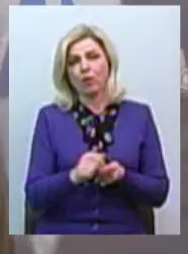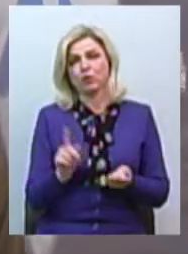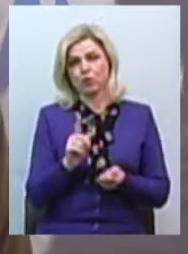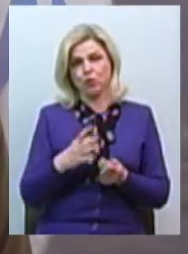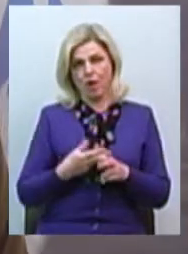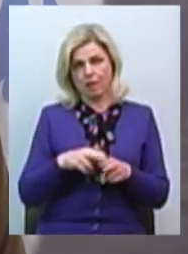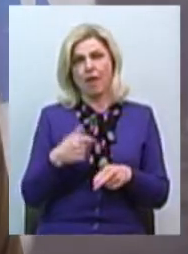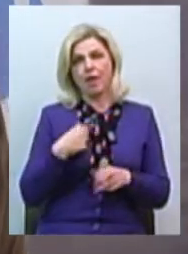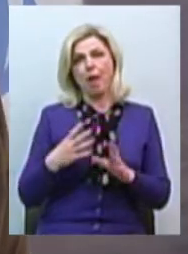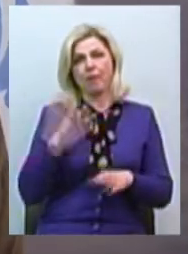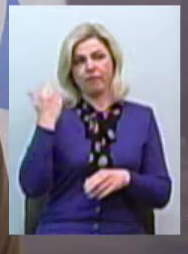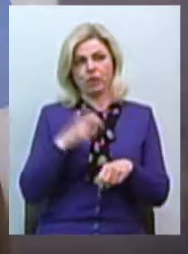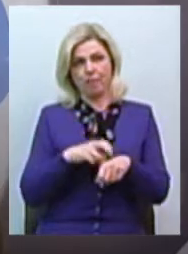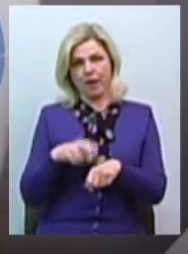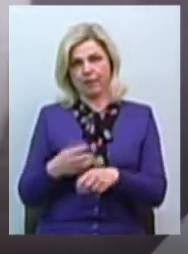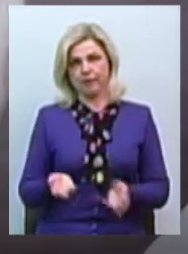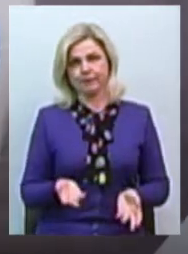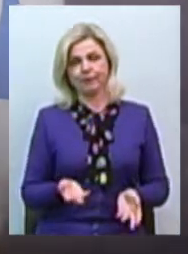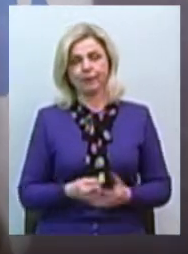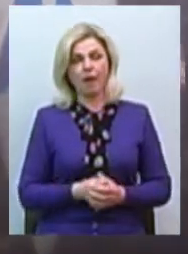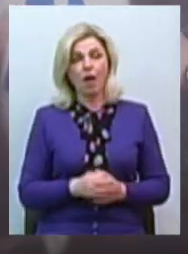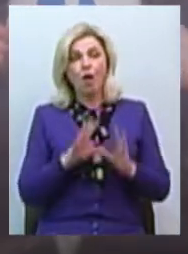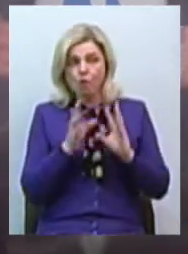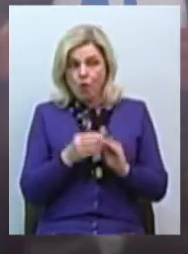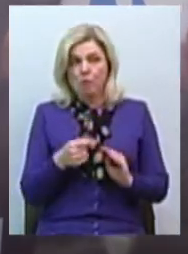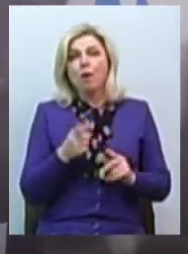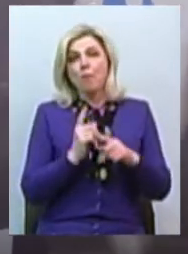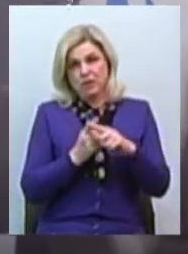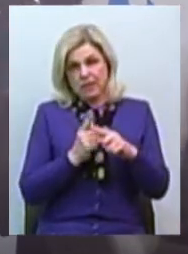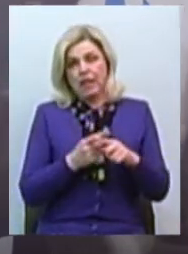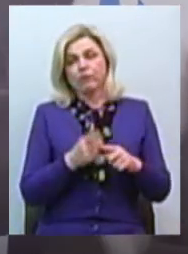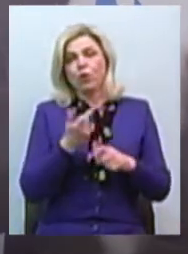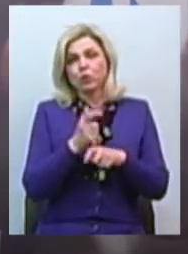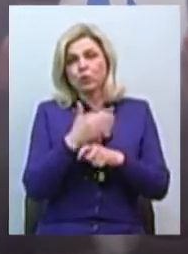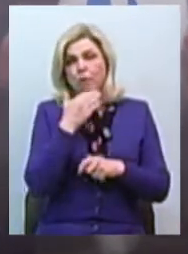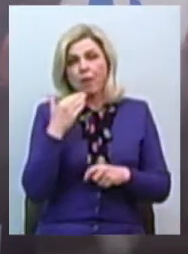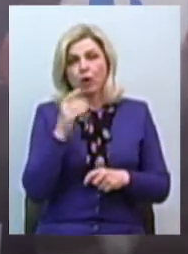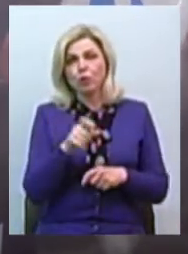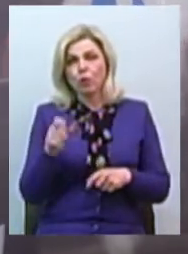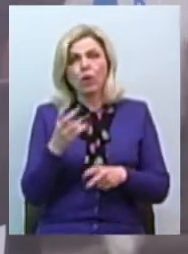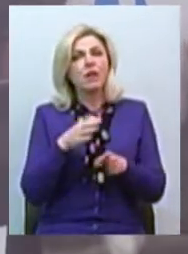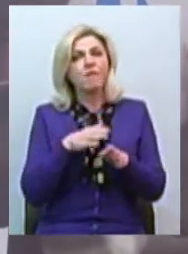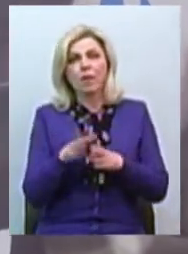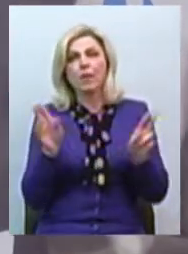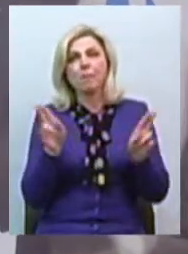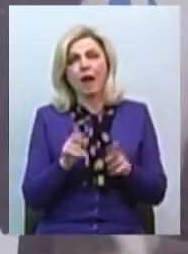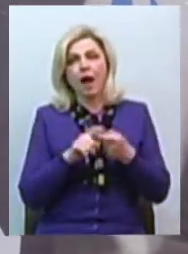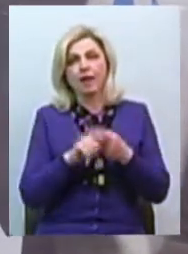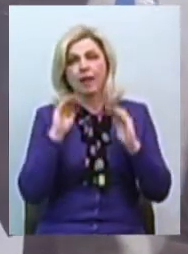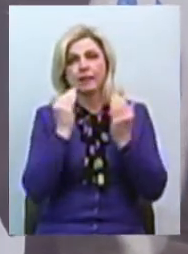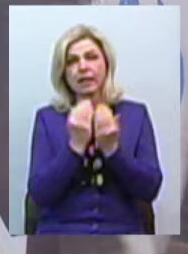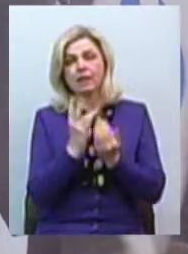медик. Ну, взагалі положительно, тому що... Взагалі позитивно. Дуже багато людей не дотримуються правил карантину, не кажучи